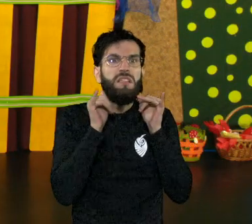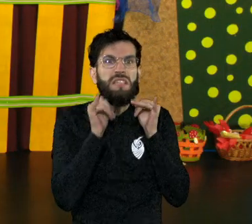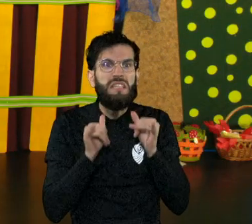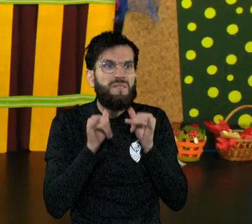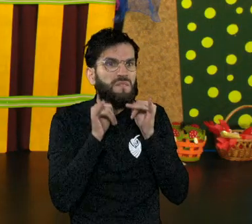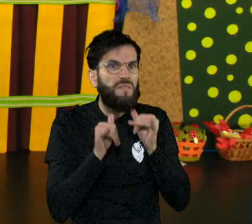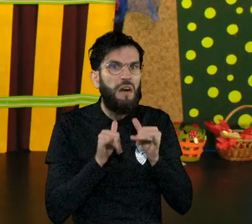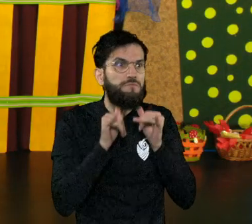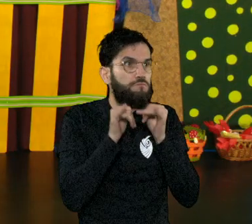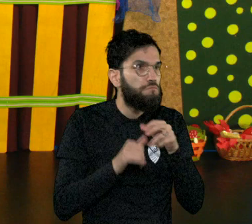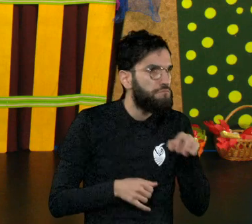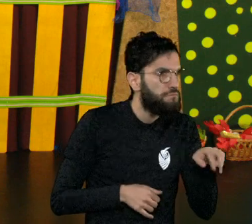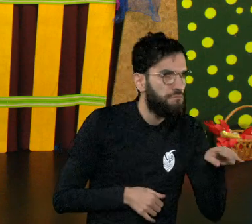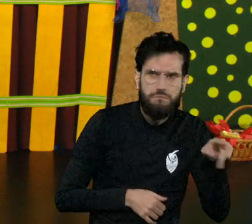kvíka,